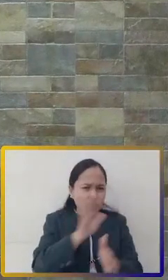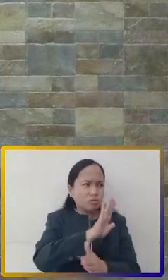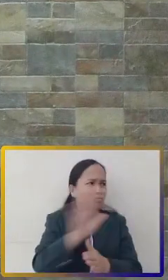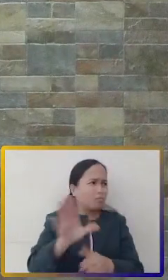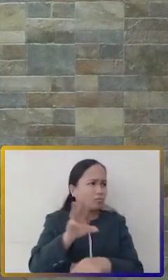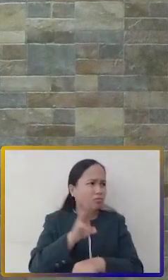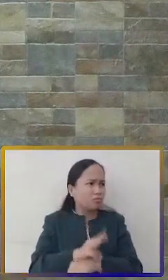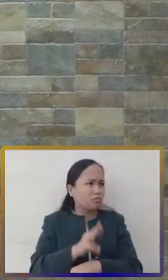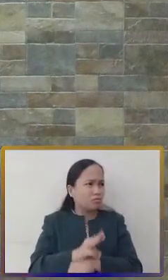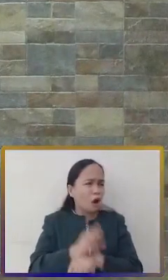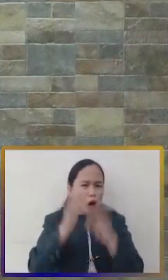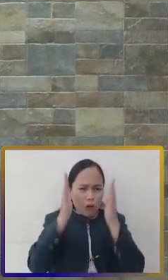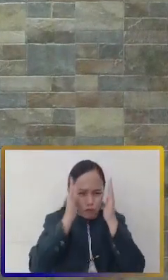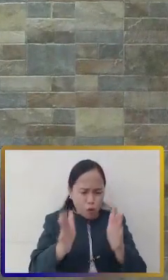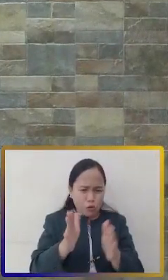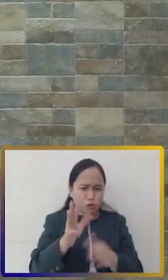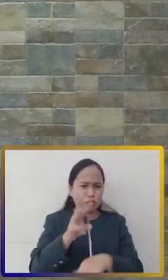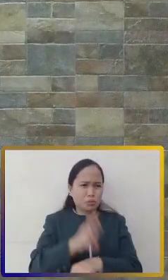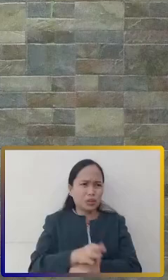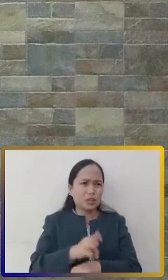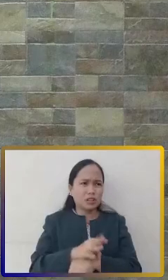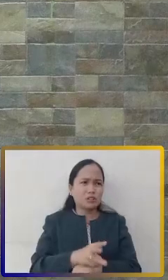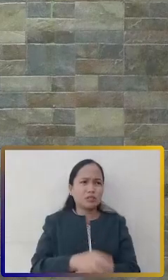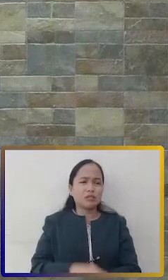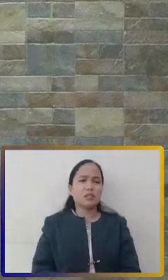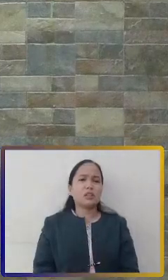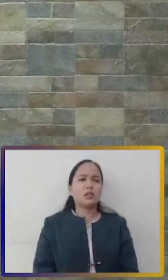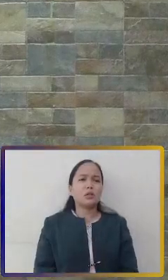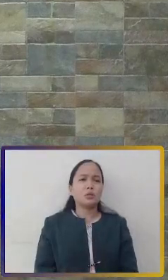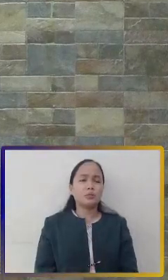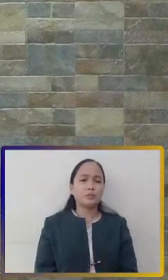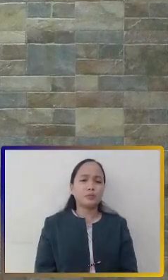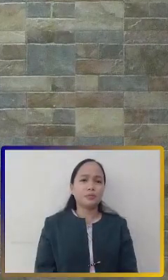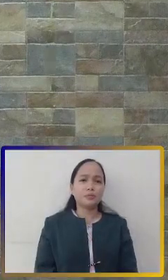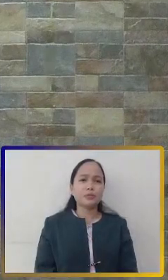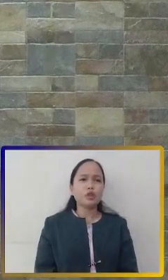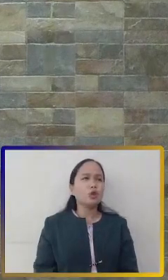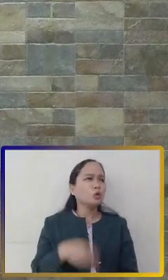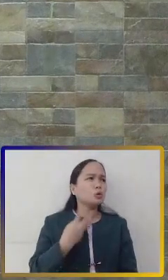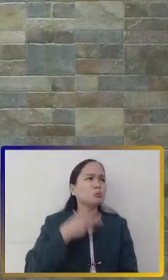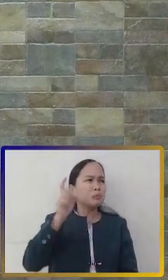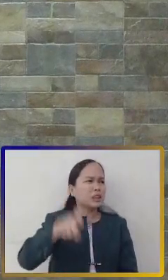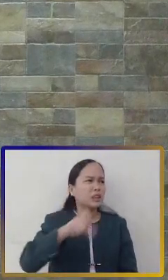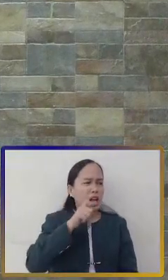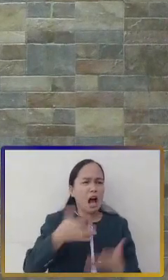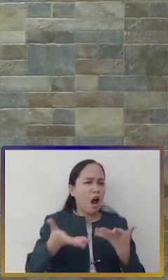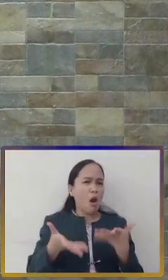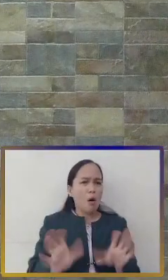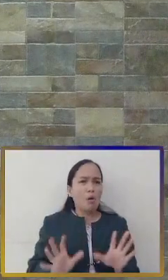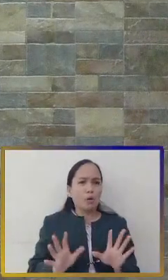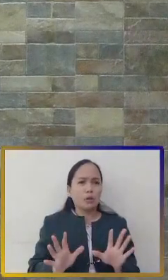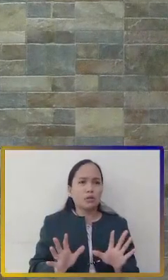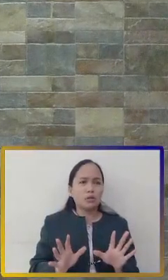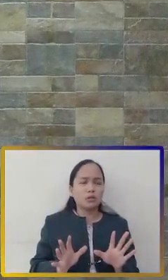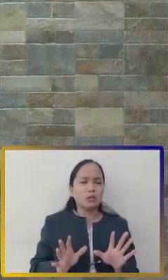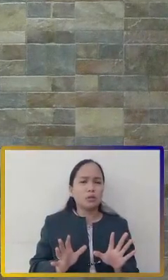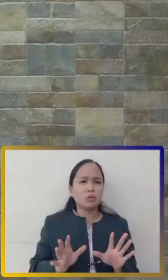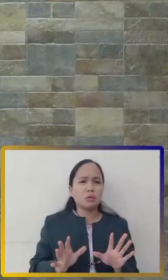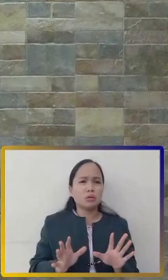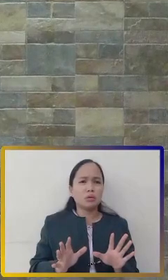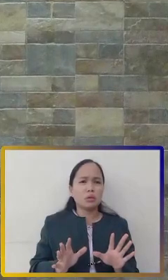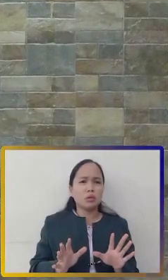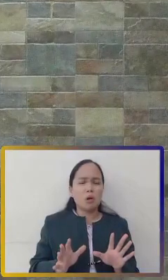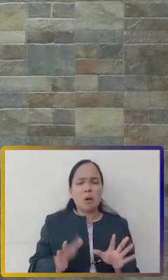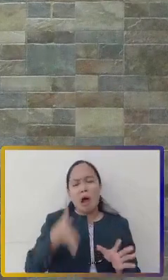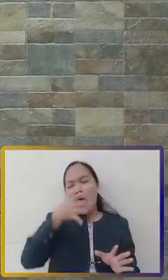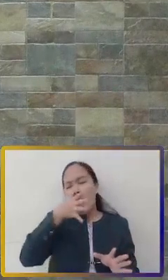natin ng maayos. Pagtuunan natin ng pansin ng maayos. Huwag nating basta-bastahin, huwag nating baliwalain mga